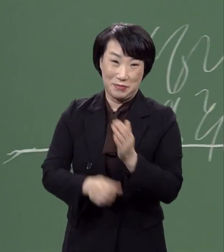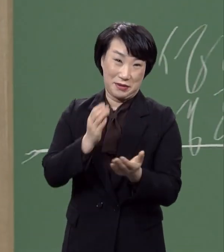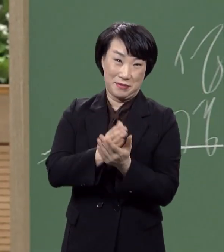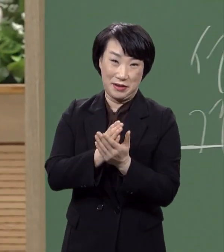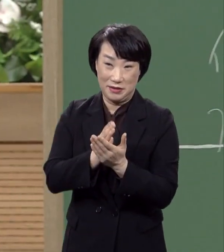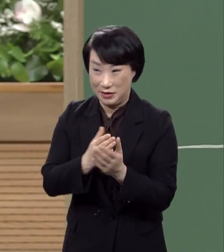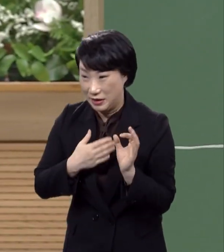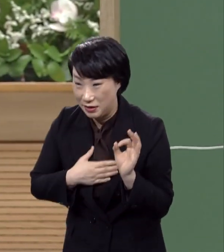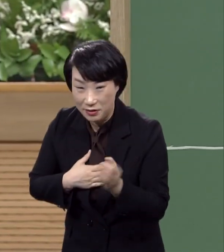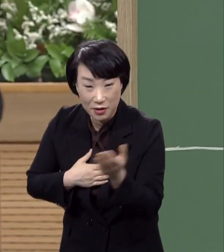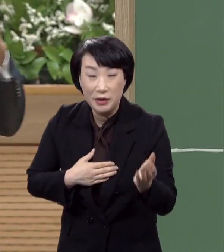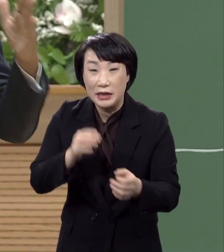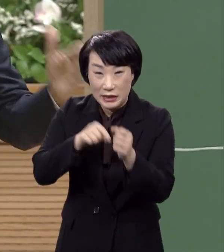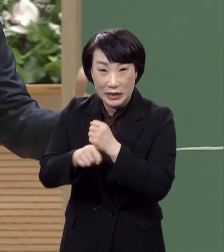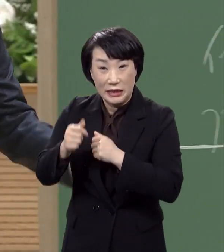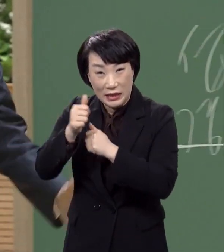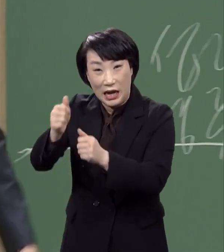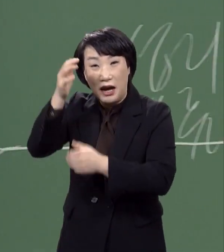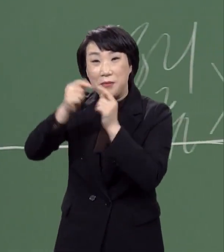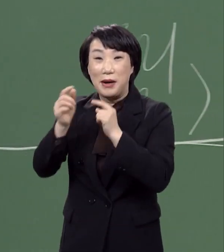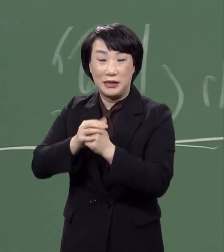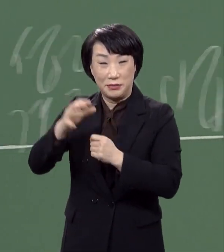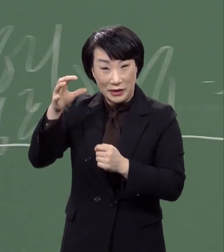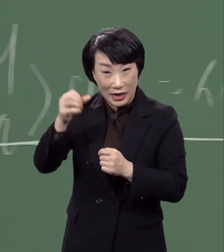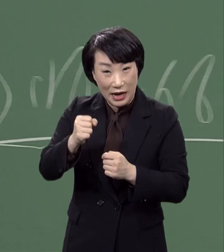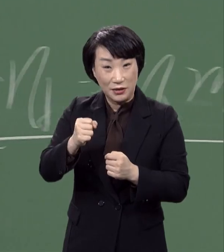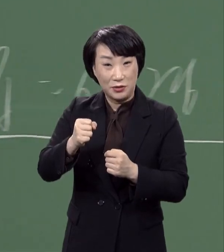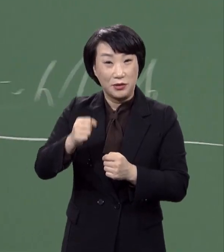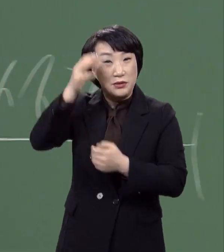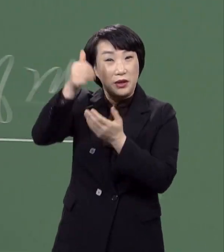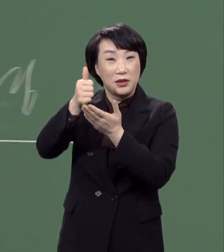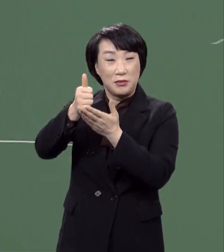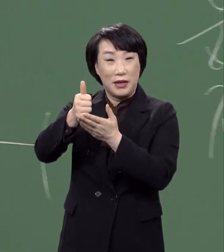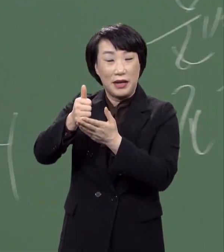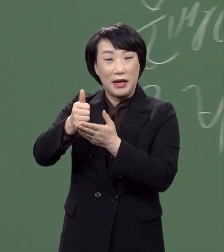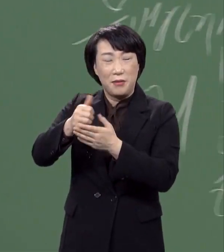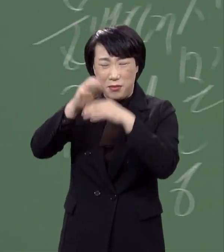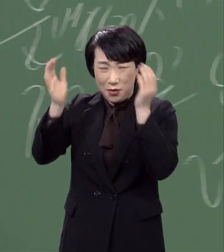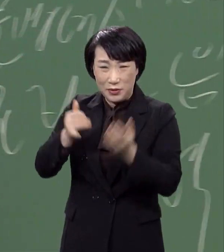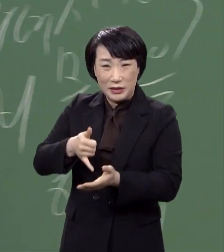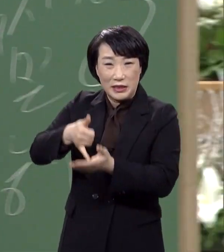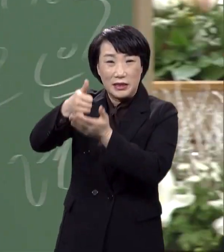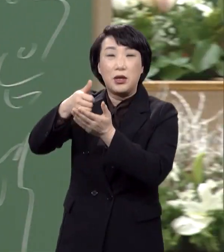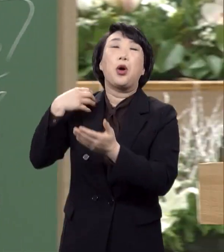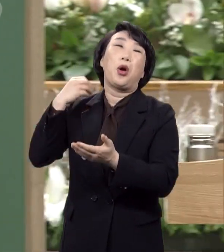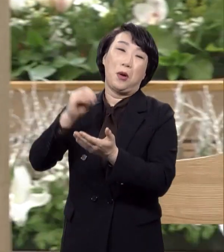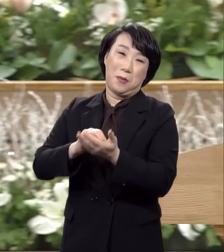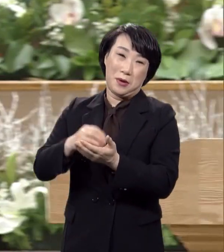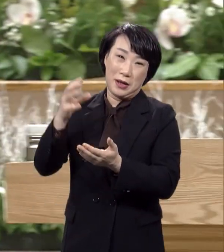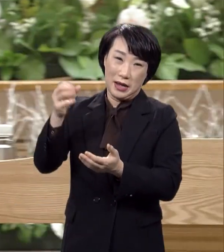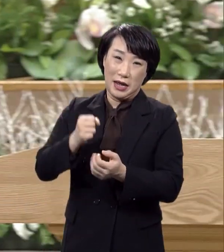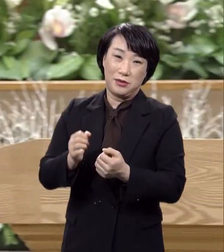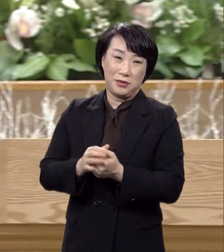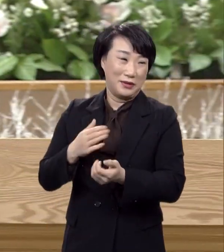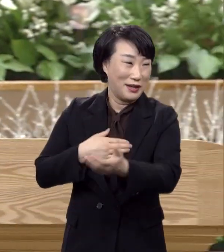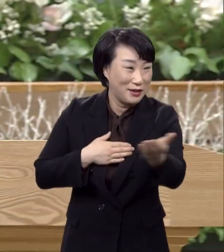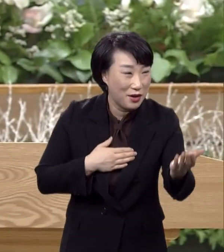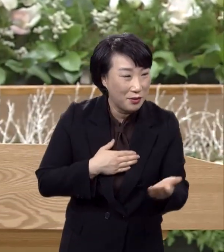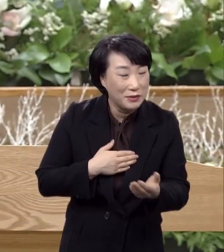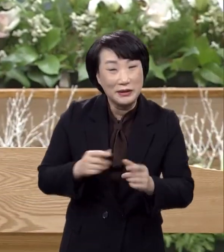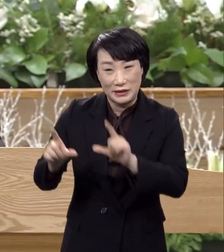말고 진리 따라 말씀으로 성령의 전인격적인 회복으로